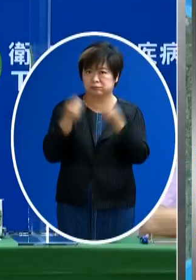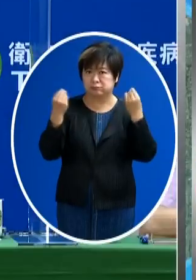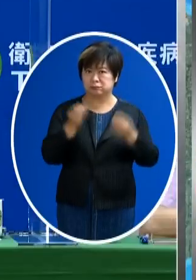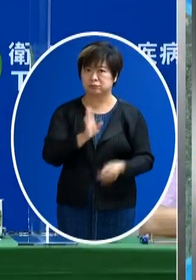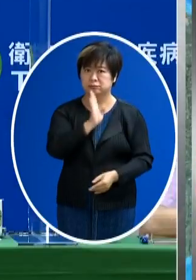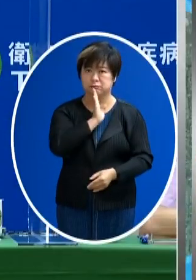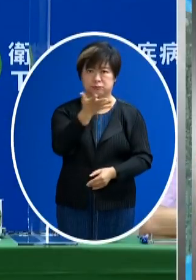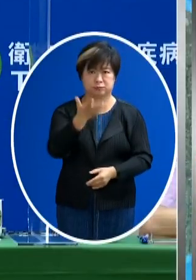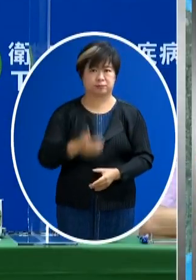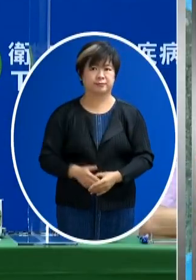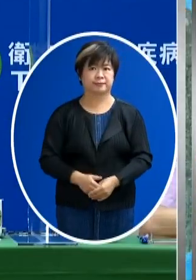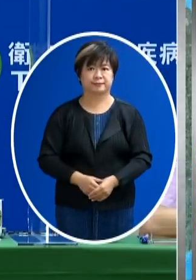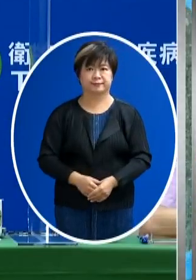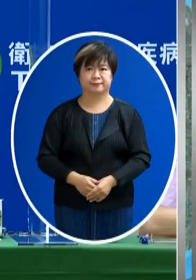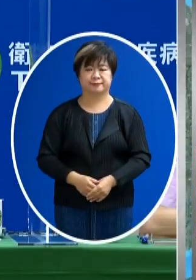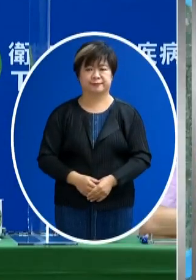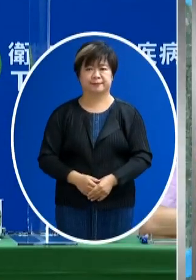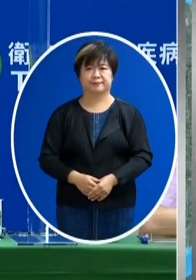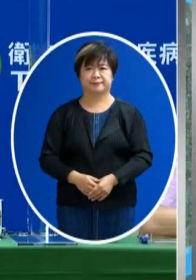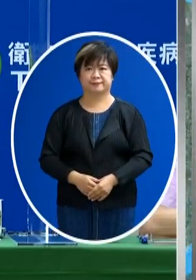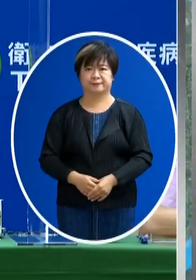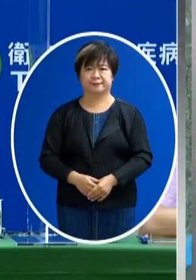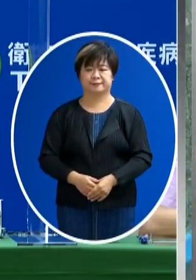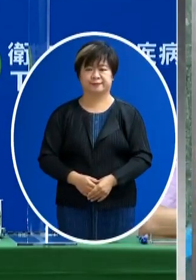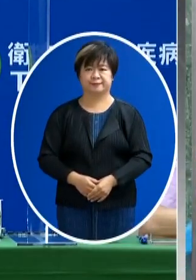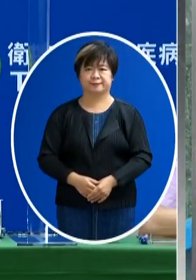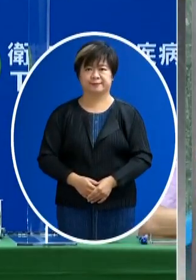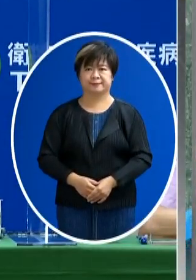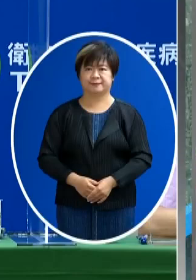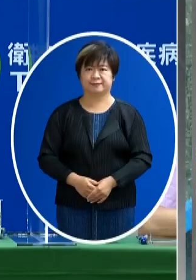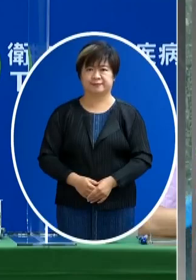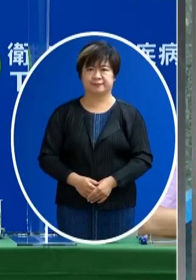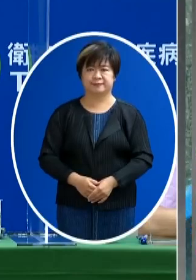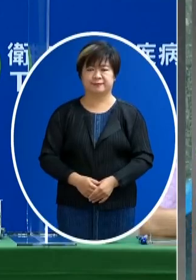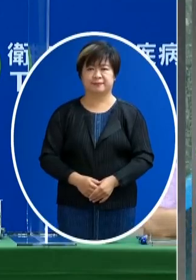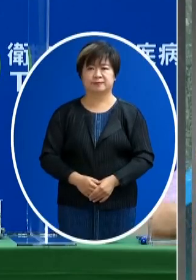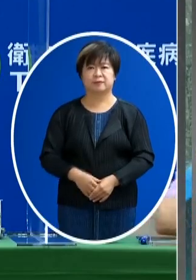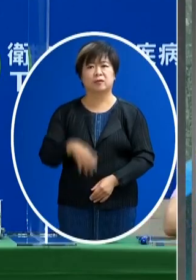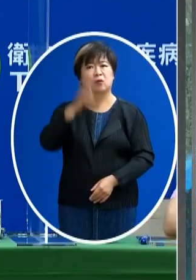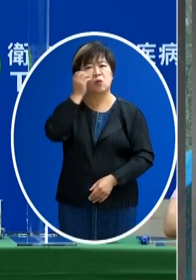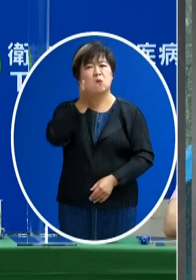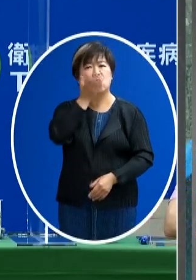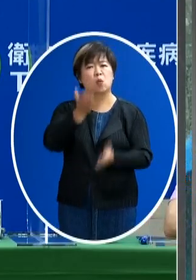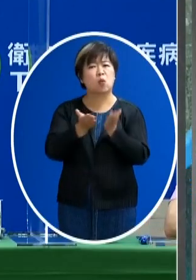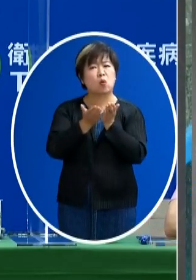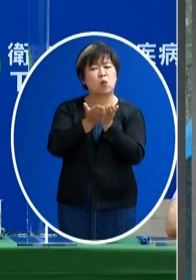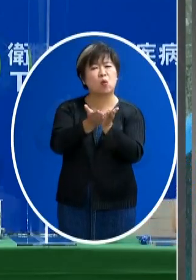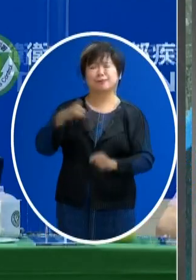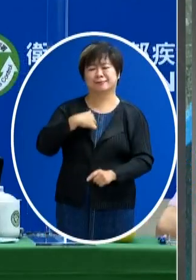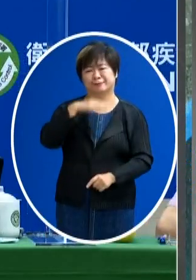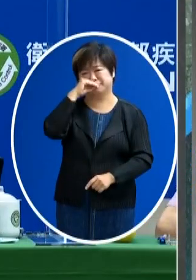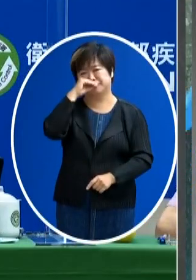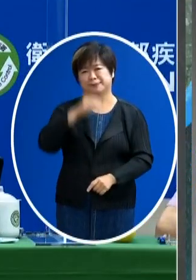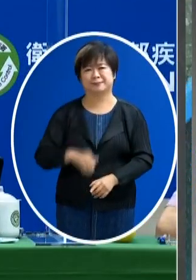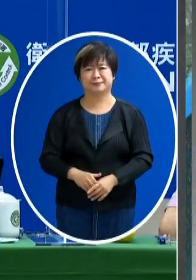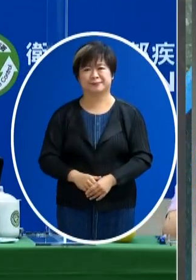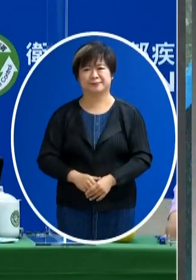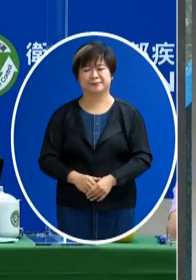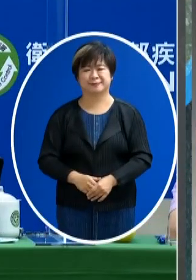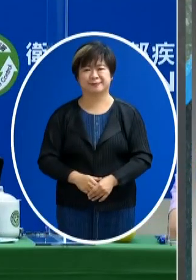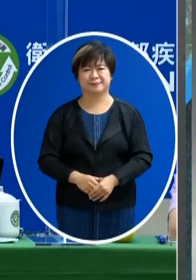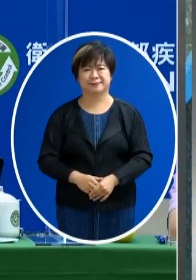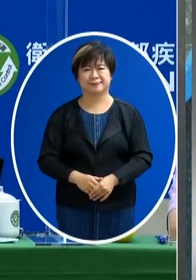你這樣的一個意識形態的操作在指揮中心的記者會裡面你意圖為何